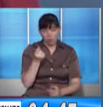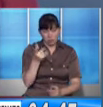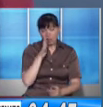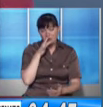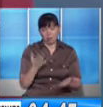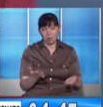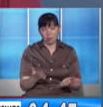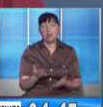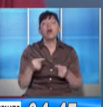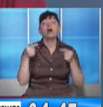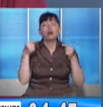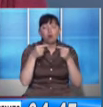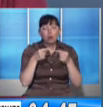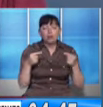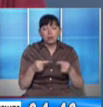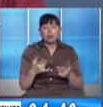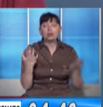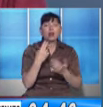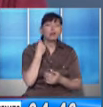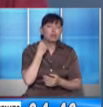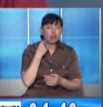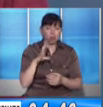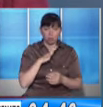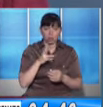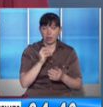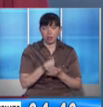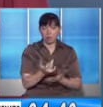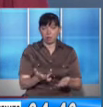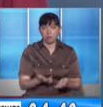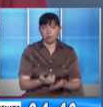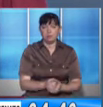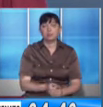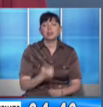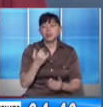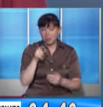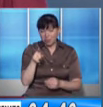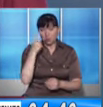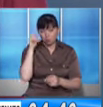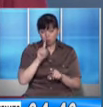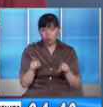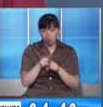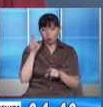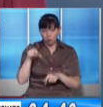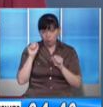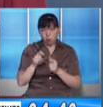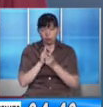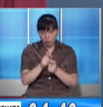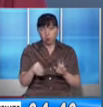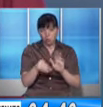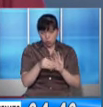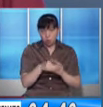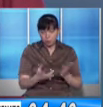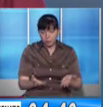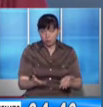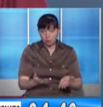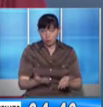haideți, nu cunoașteți... Concret vorbiți despre ce taxă. Vă mai întreb încă o dată. Deci întrebarea era simplă. Dumneavoastră, credeți că o astfel de persoană poate lupta cu corupția în Republica Moldova? Asta era